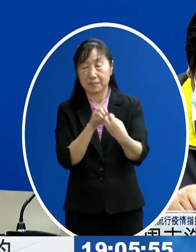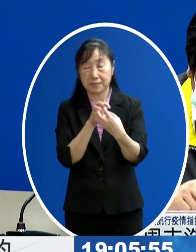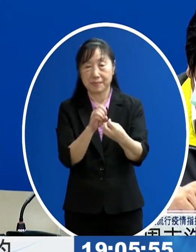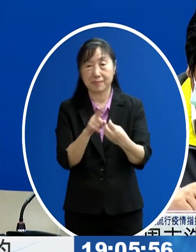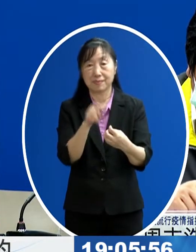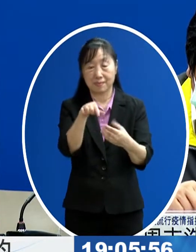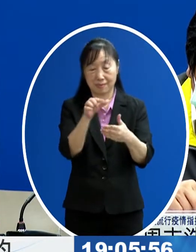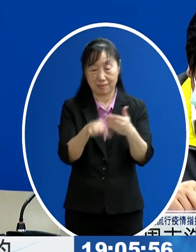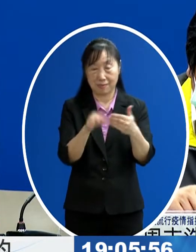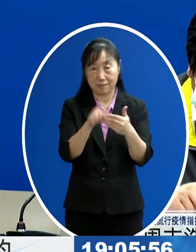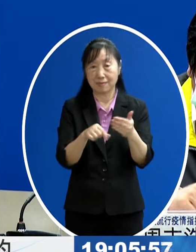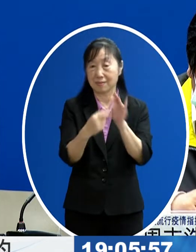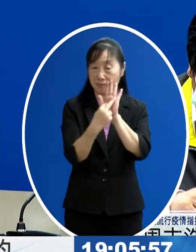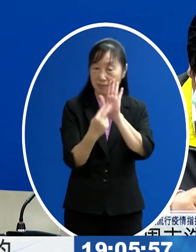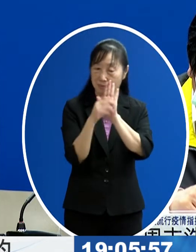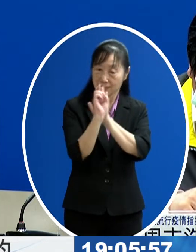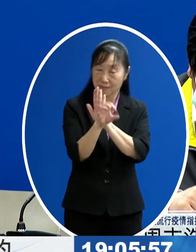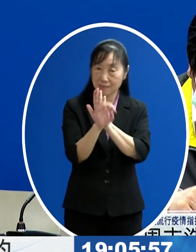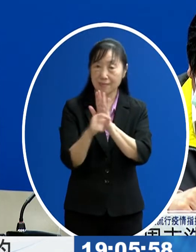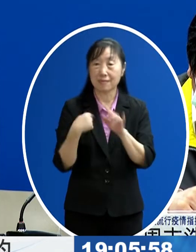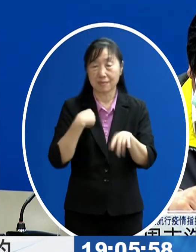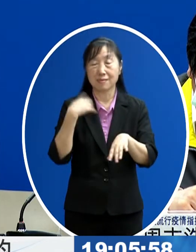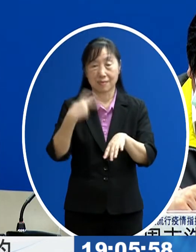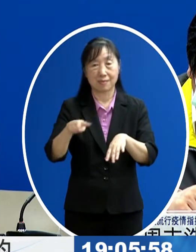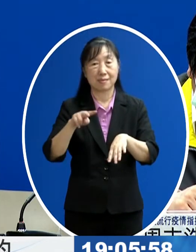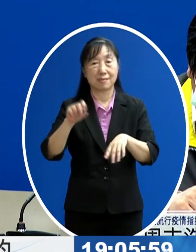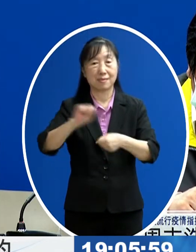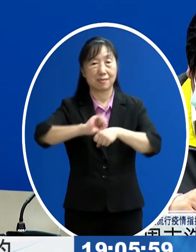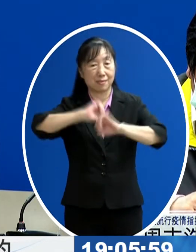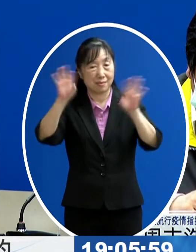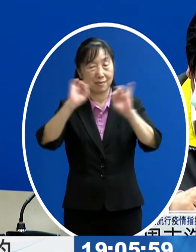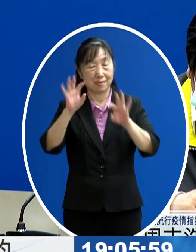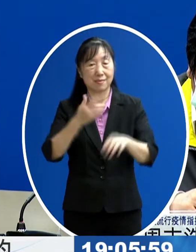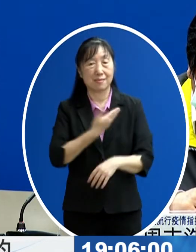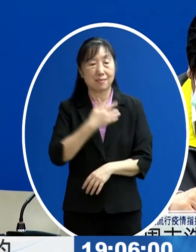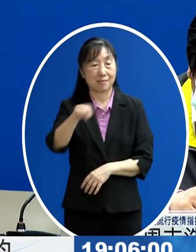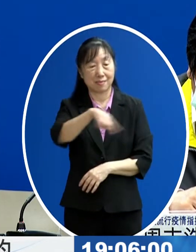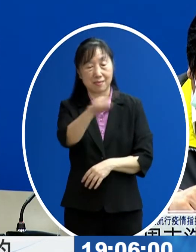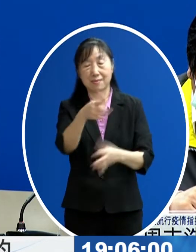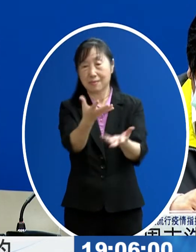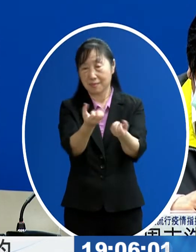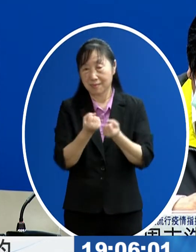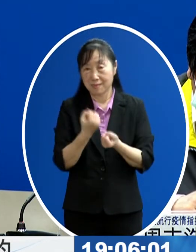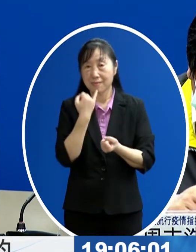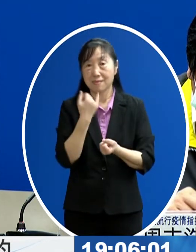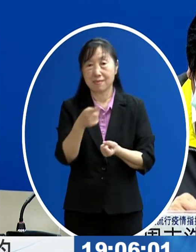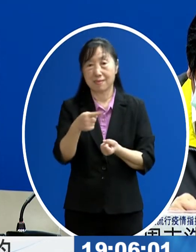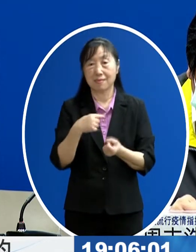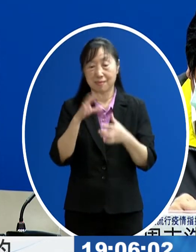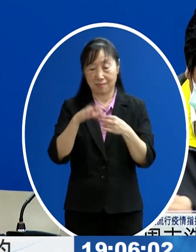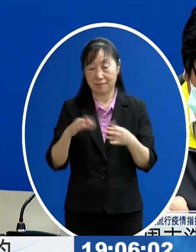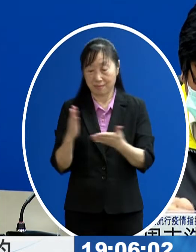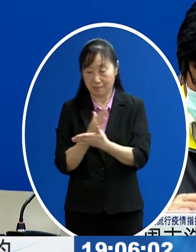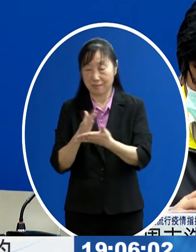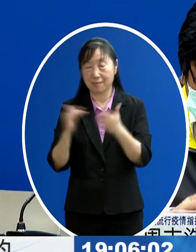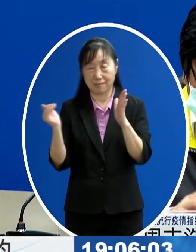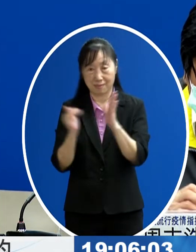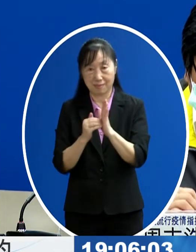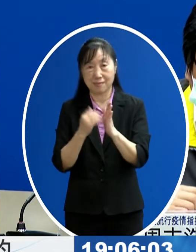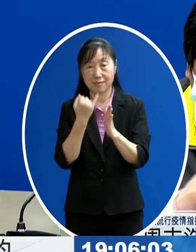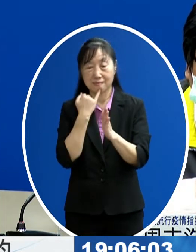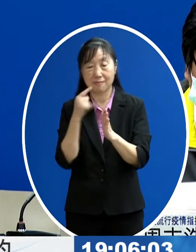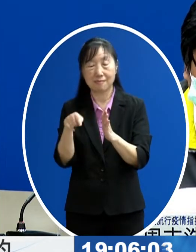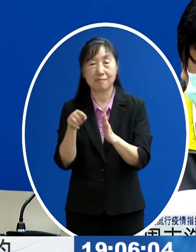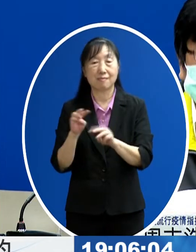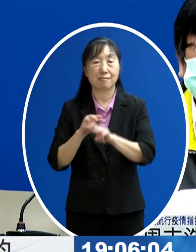修正条件的一些说明，我们也会加强宣导，让这个接受方能够知道说已经经过评估是应该